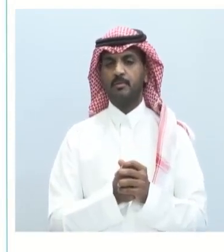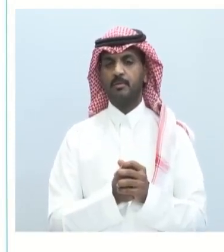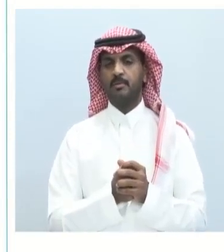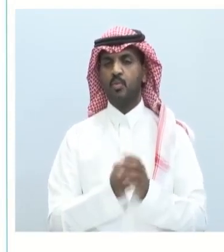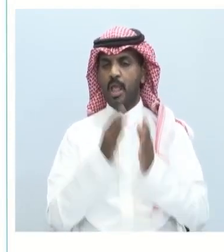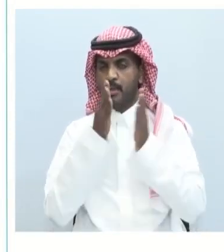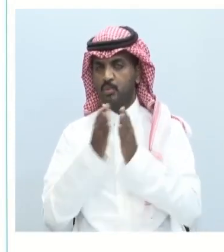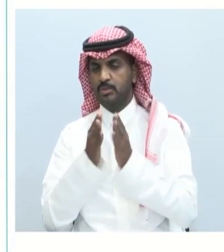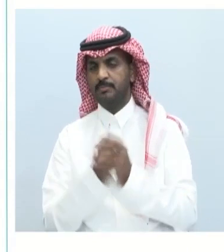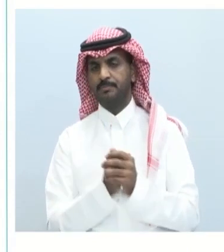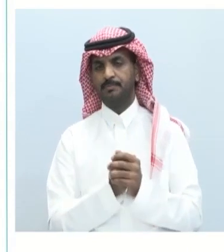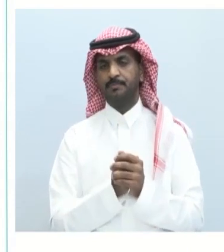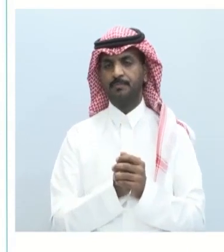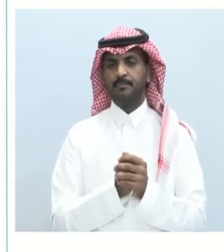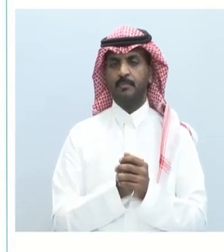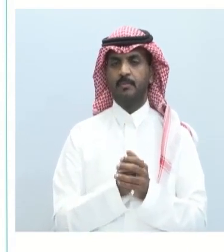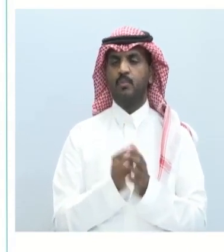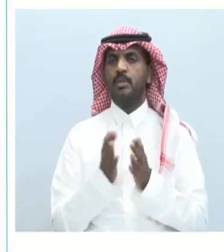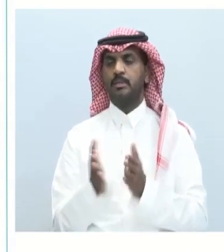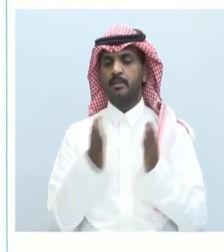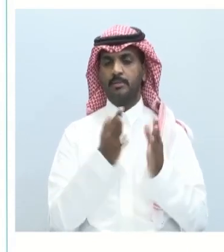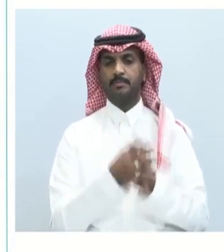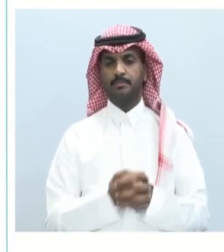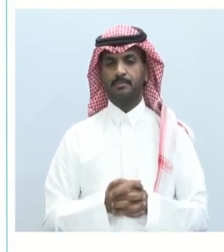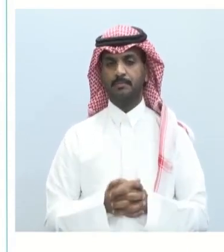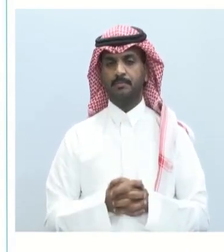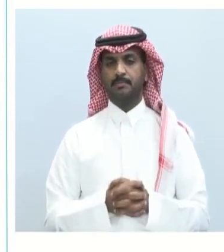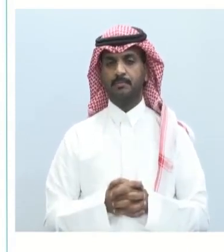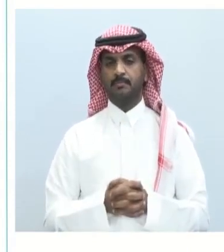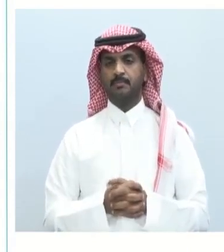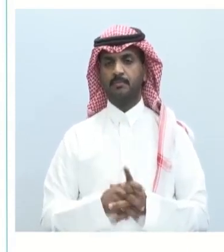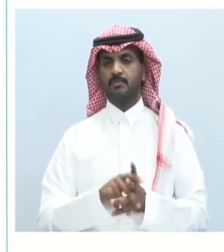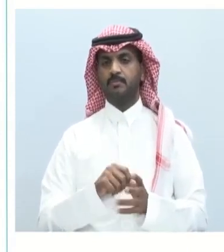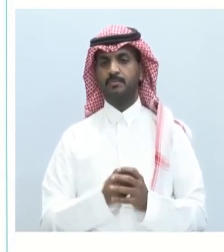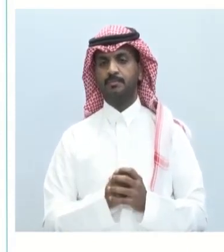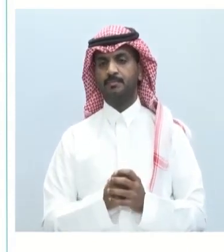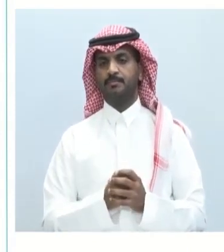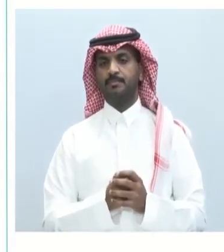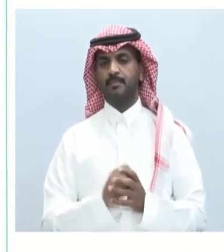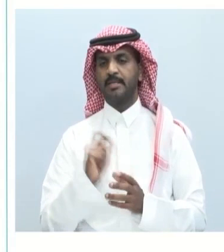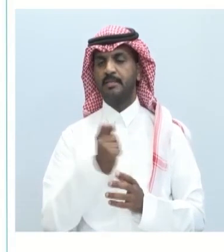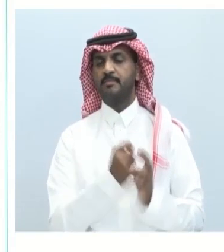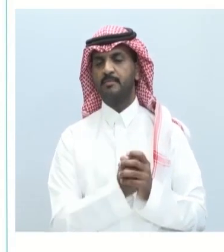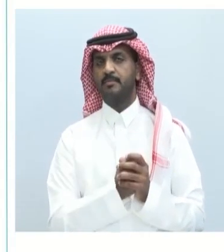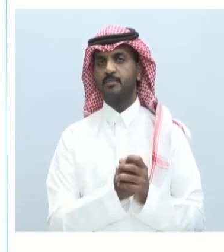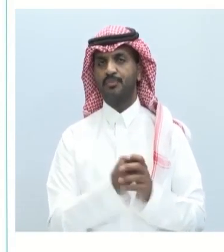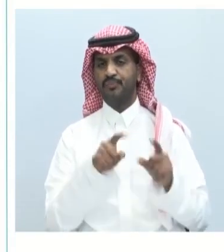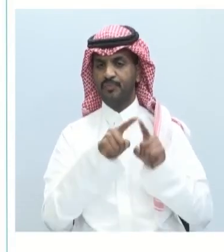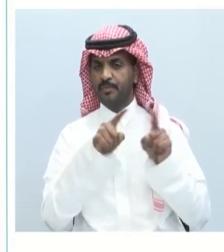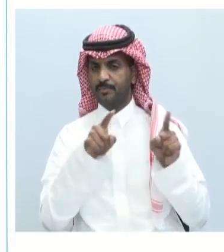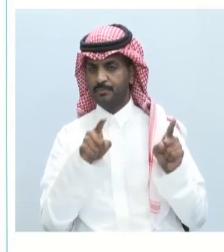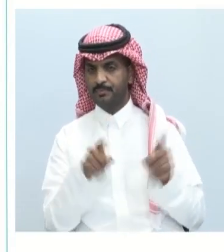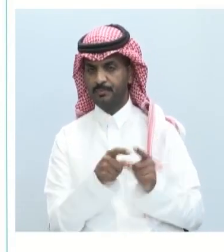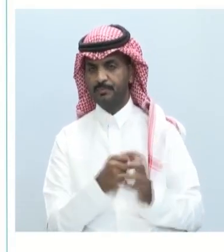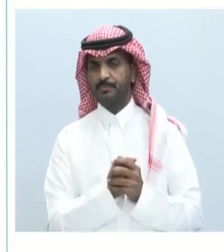المثال عمودي ثم نضغط على التالي بعد ذلك نقوم بكتابه اسم النموذج